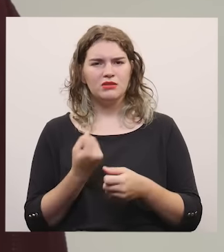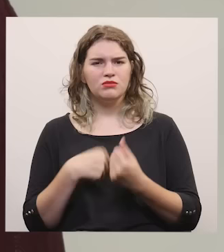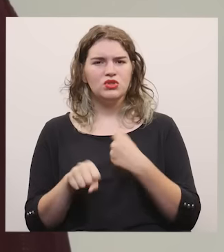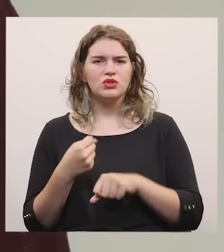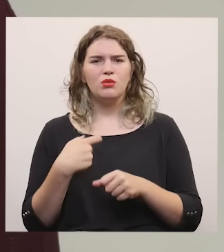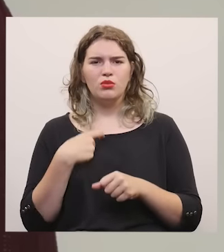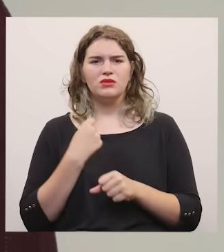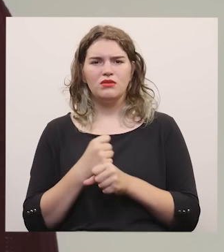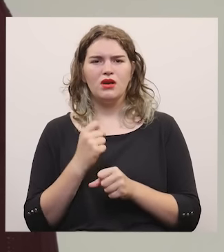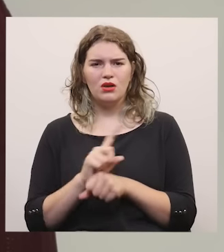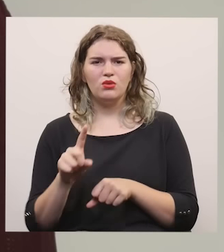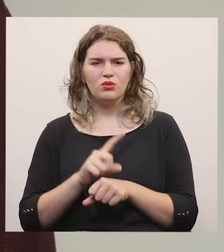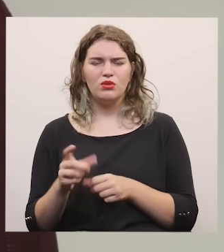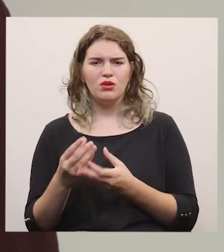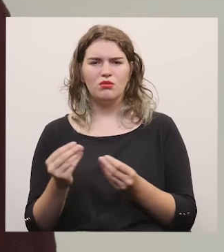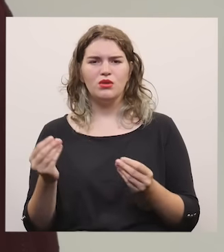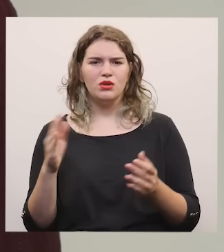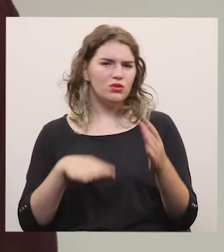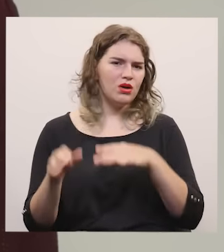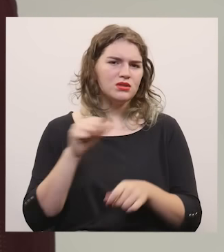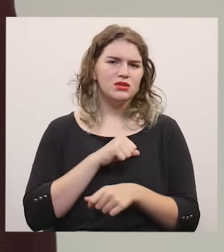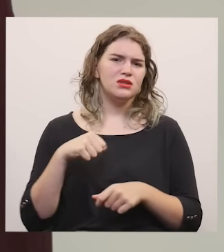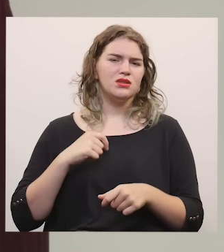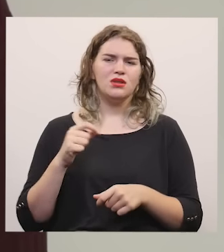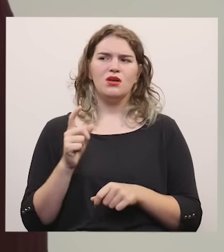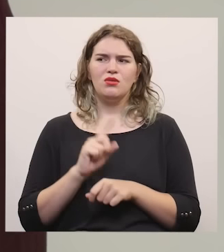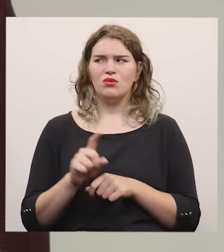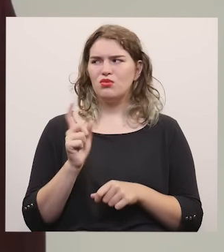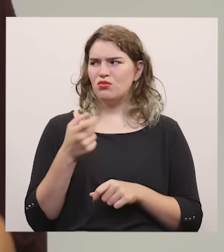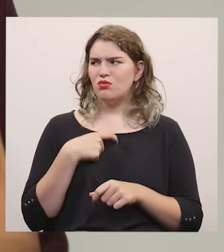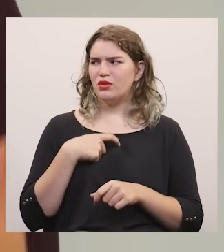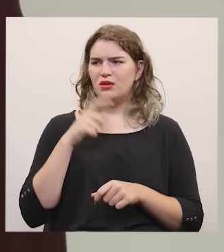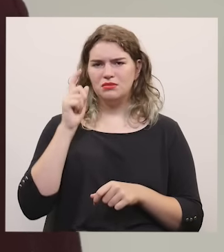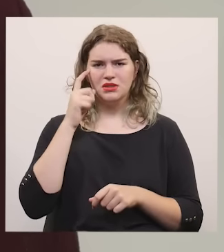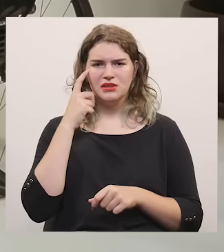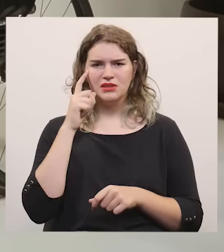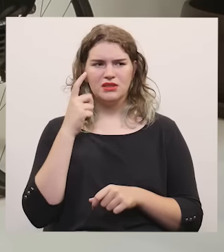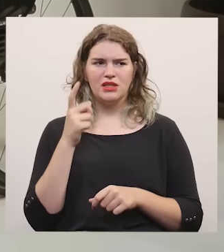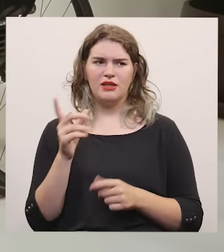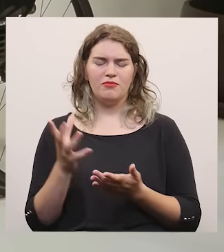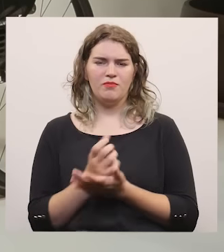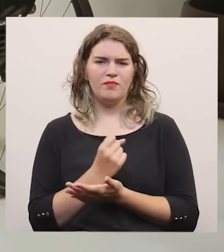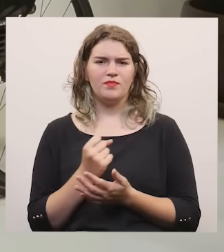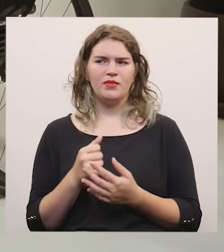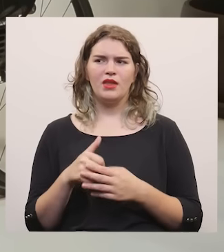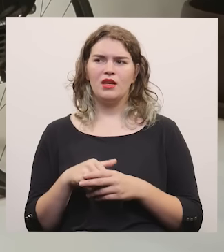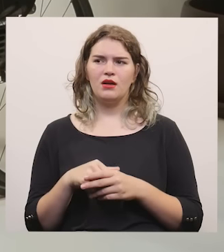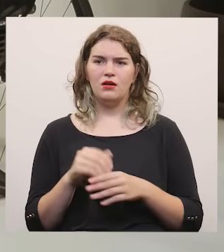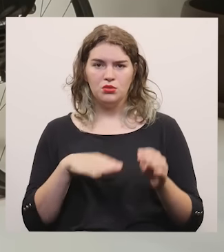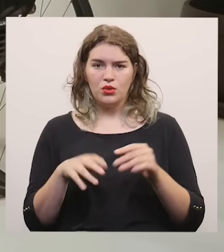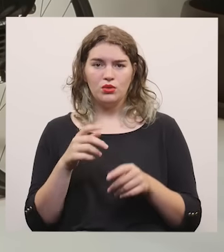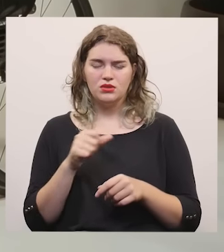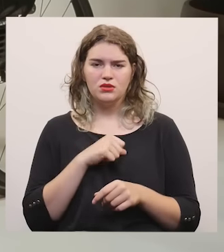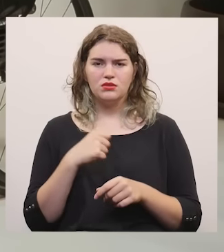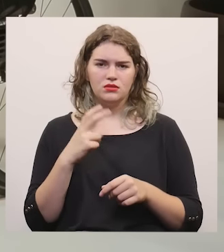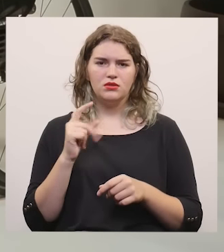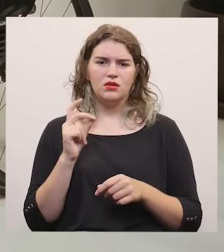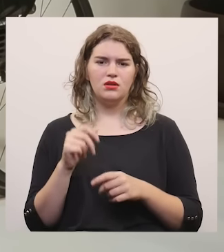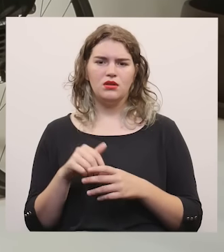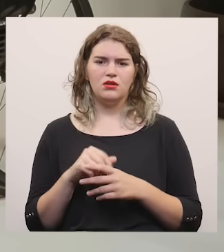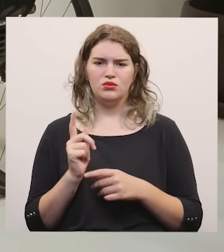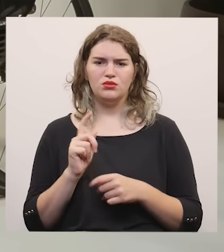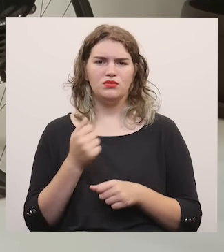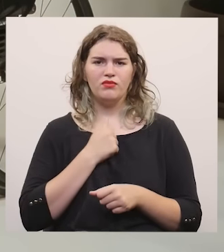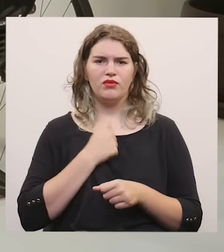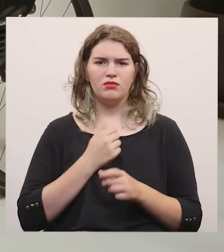mâinile și poate să facă foarte multe lucruri în oată singur pe care nici nu ne-am fi putut noi gândi. După ce deci, verdictul... Deci, singur? Da. Da, slavă Domnului. Nu